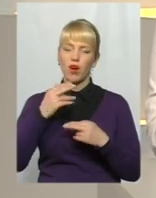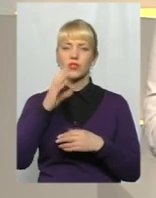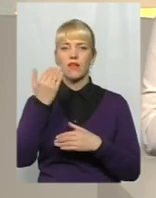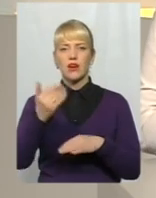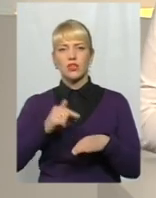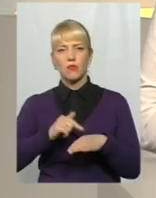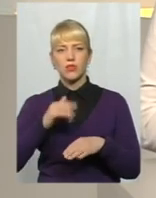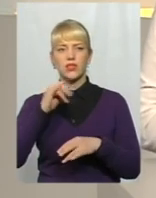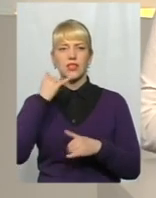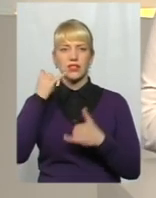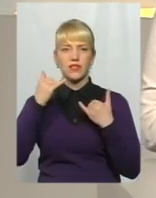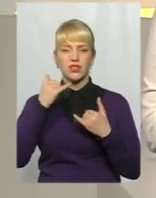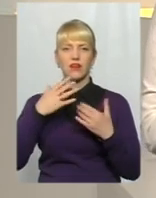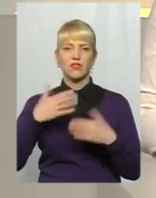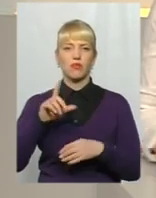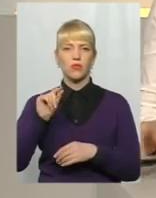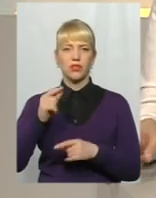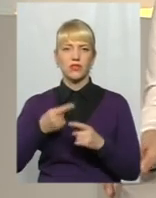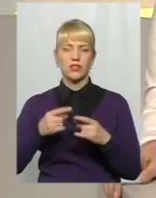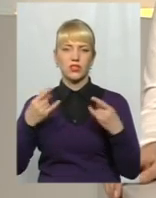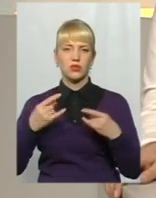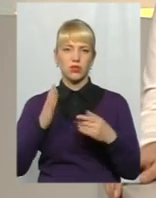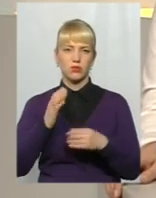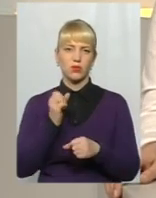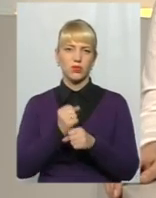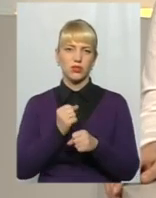за телефонні дзвінки. Вже в понеділок у цій студії буде